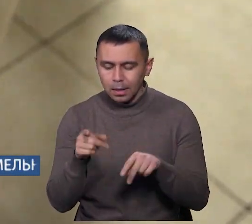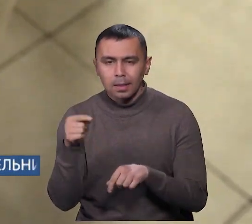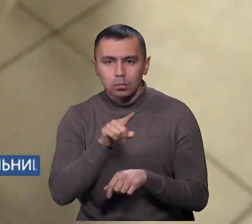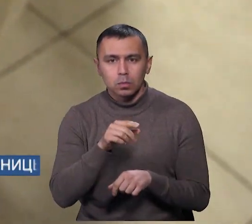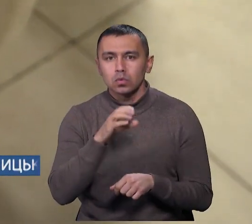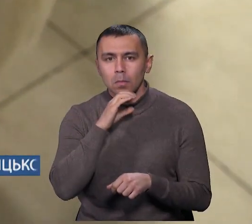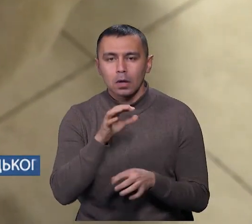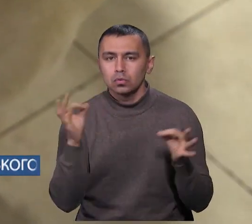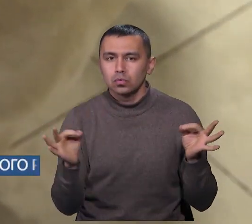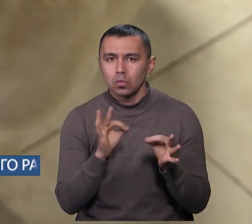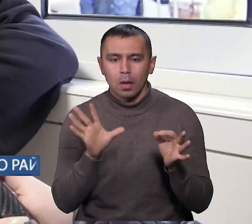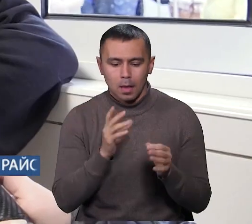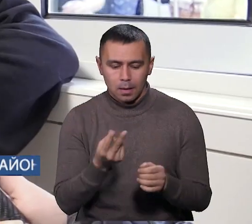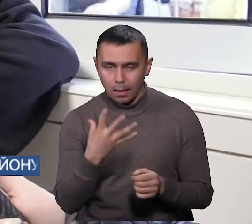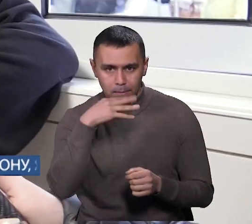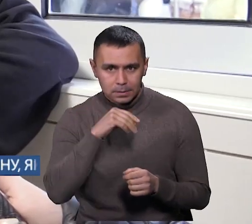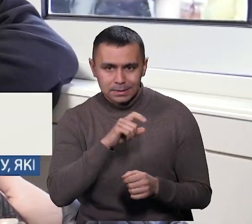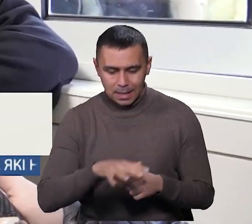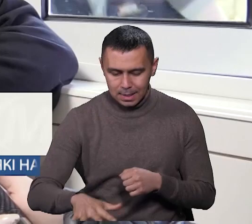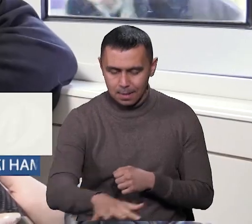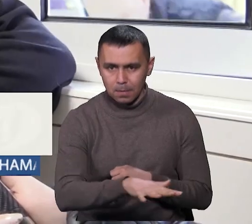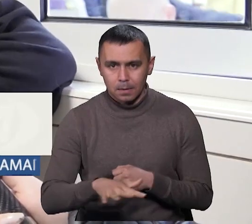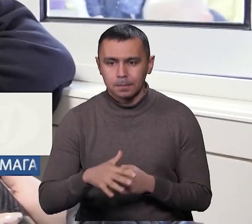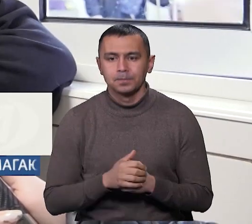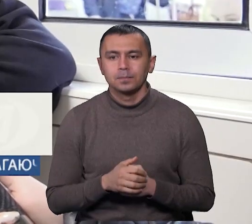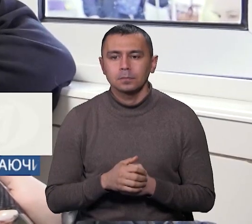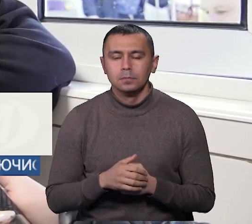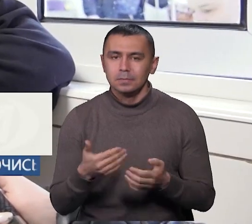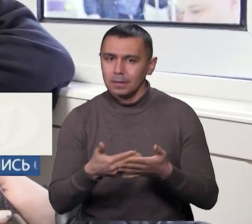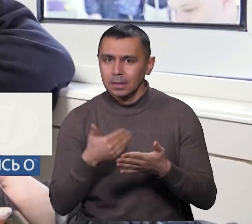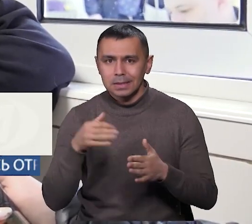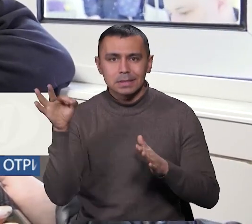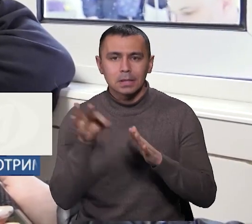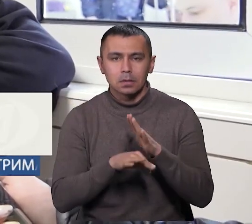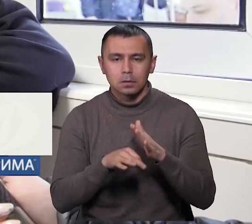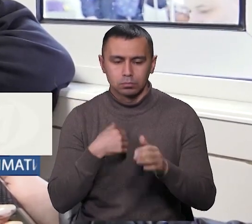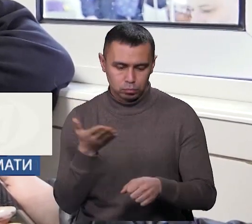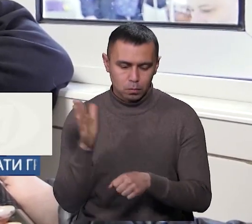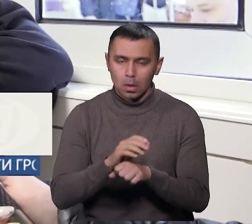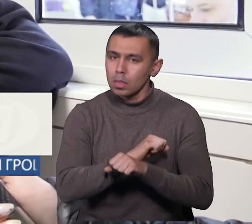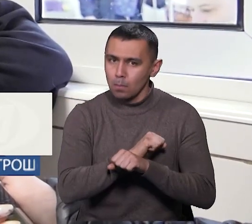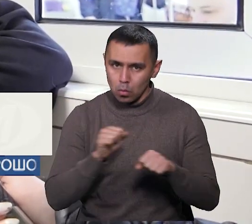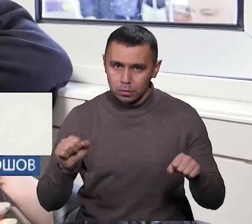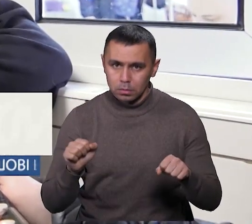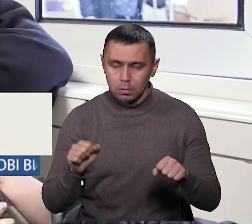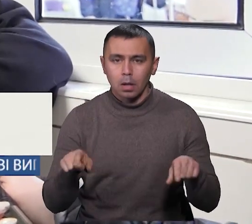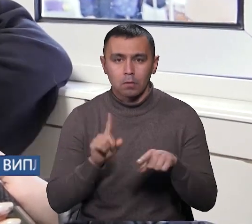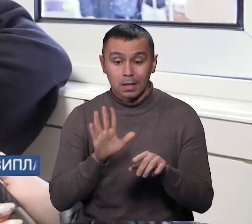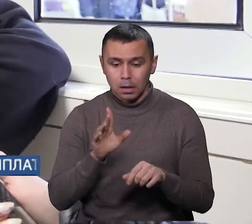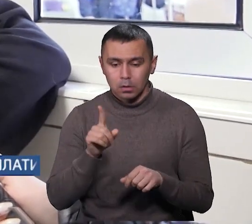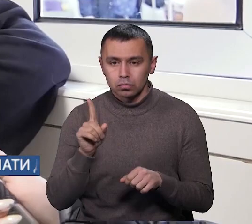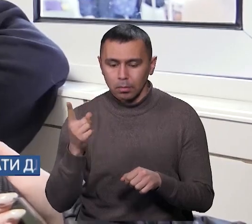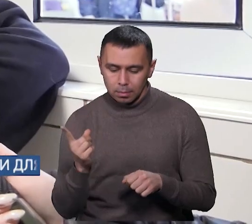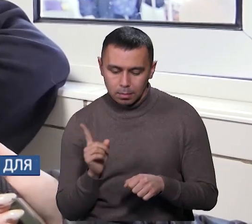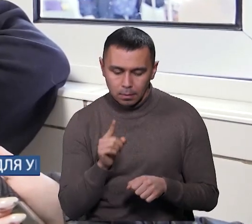аби собака нічого не підбирав із землі. Заздалегідь просто зразу вчили команду, не можна, та й так, вона тільки до